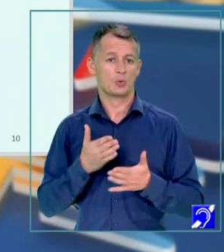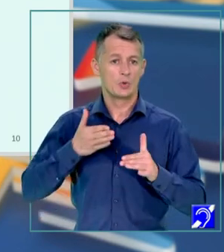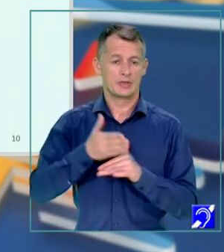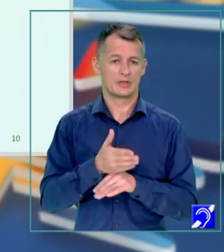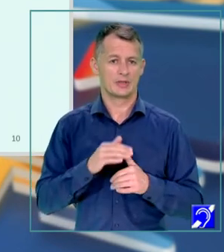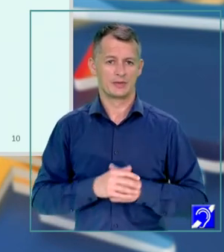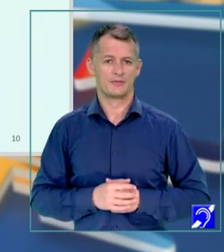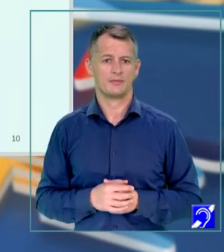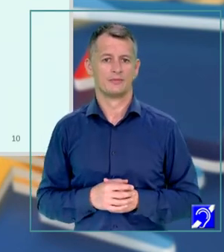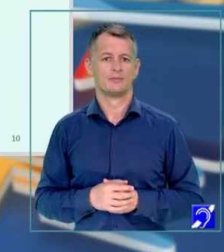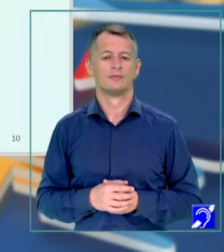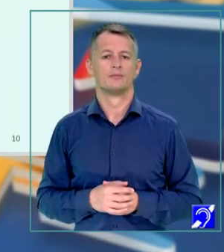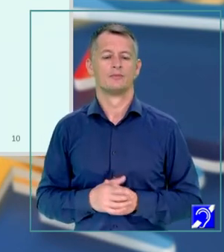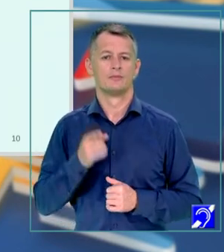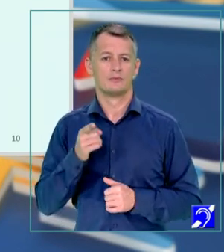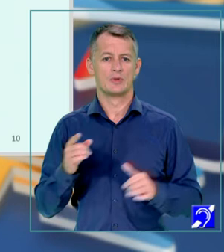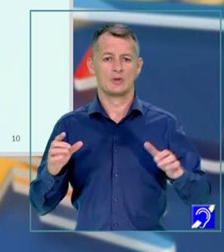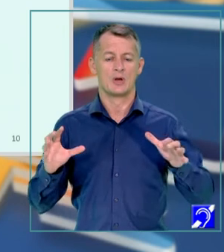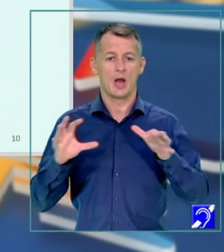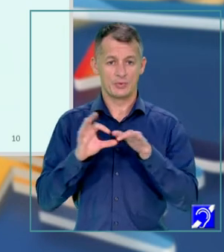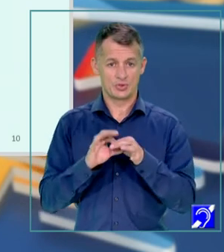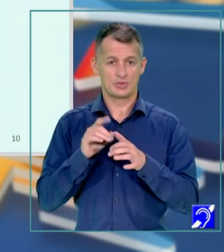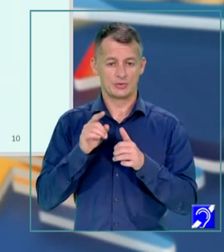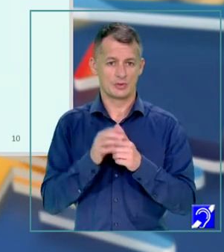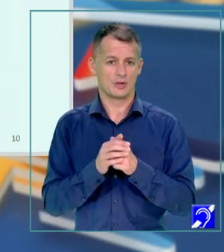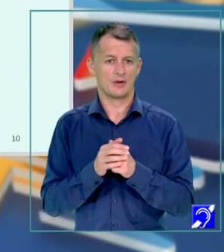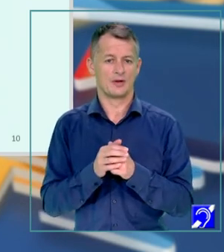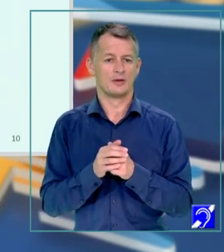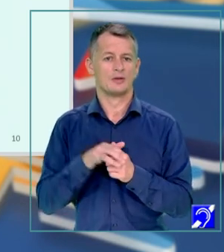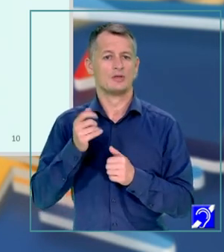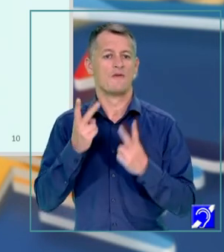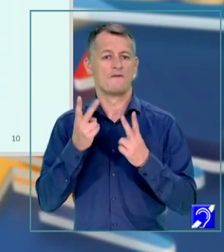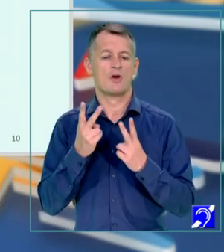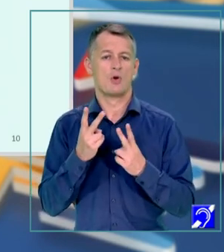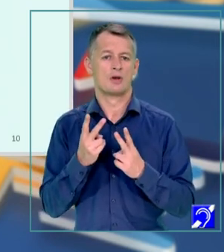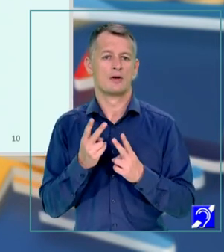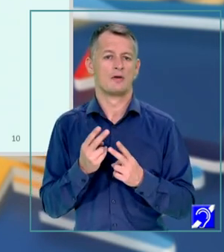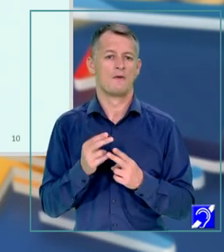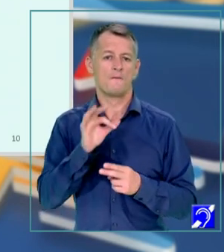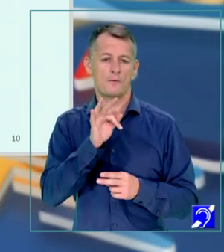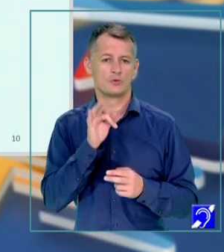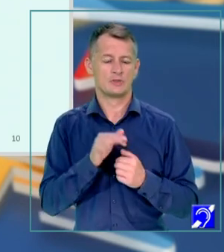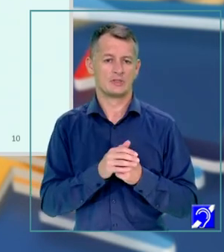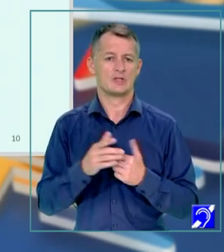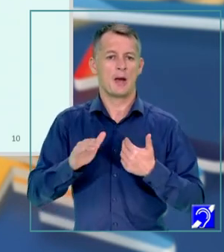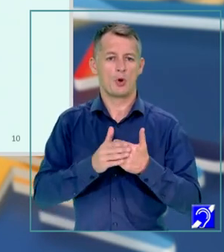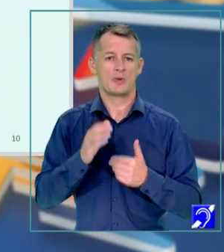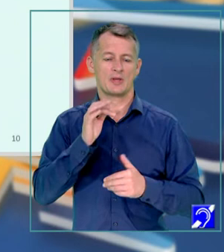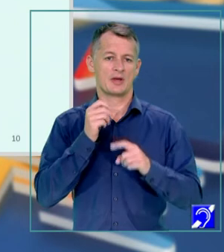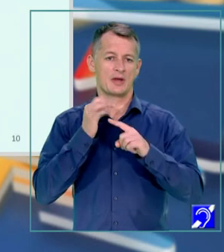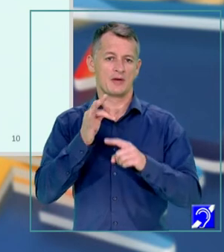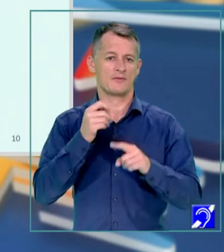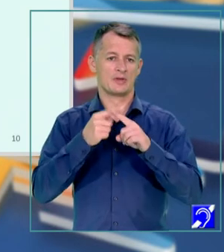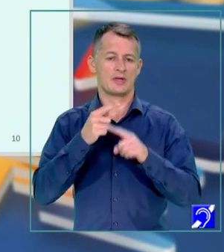atât x se apropie de exemplu afisa punctului dati zero pe cât și valoarea funcției se apropie de valoarea idei zero a